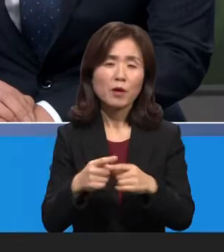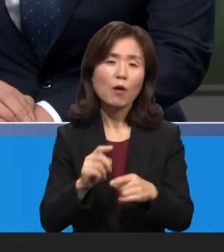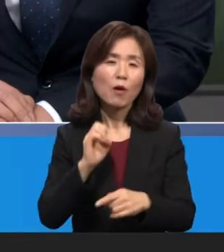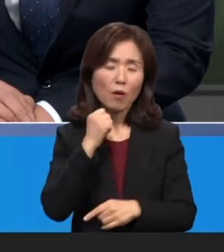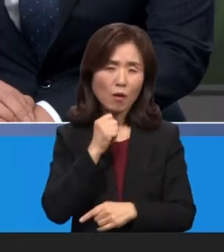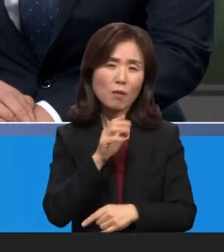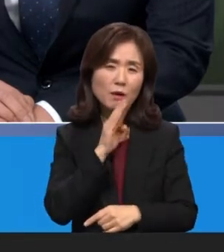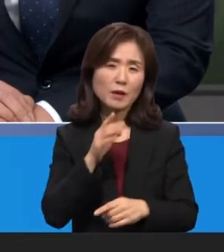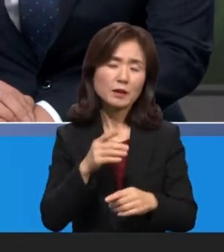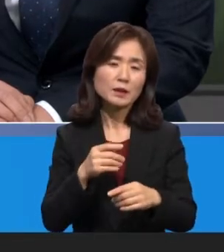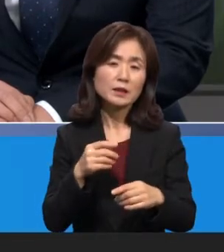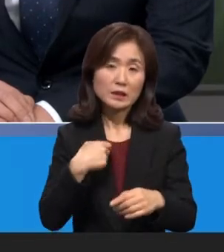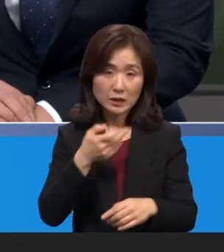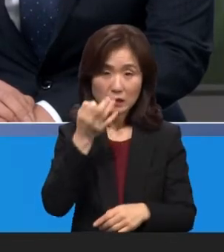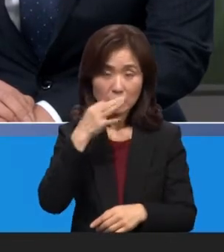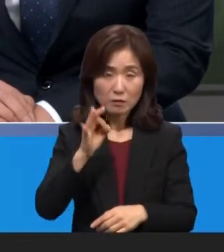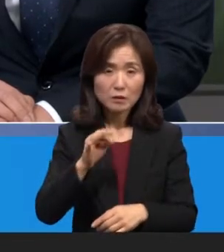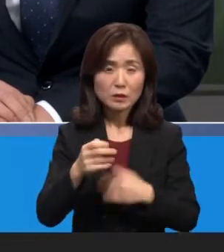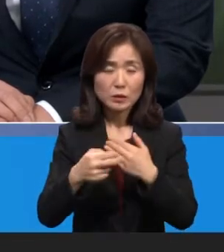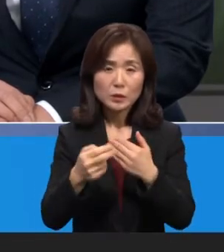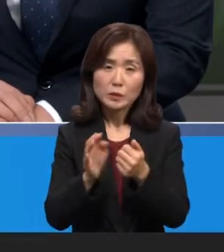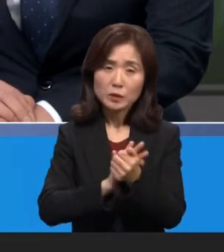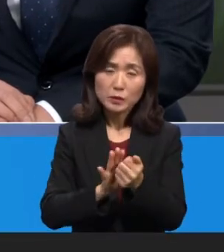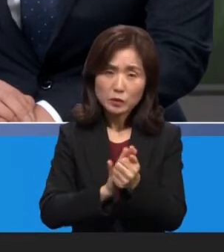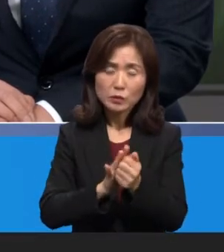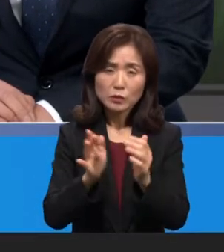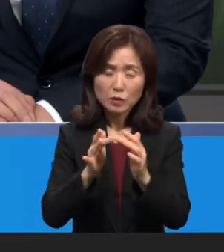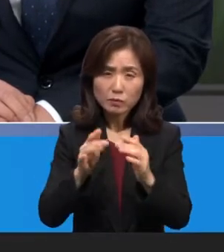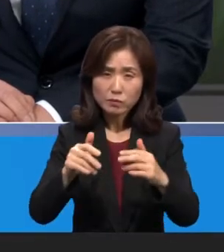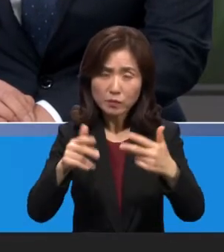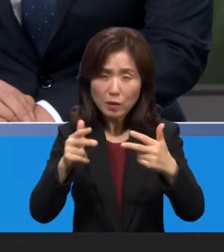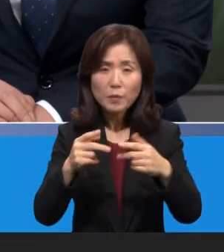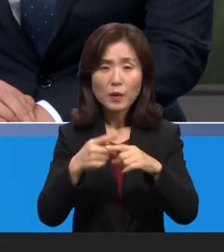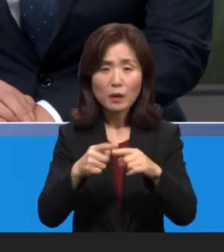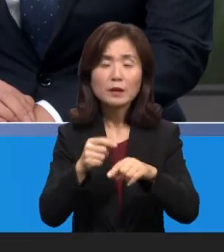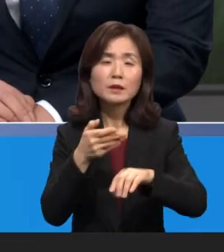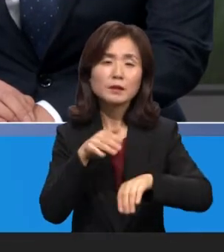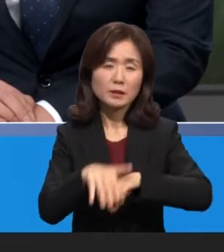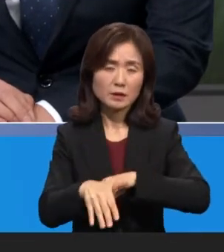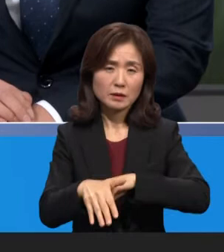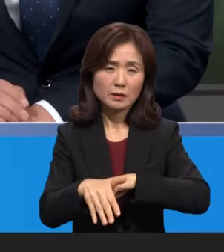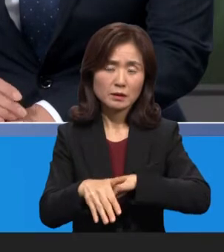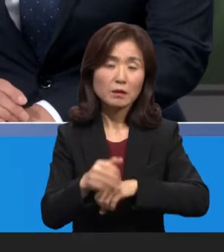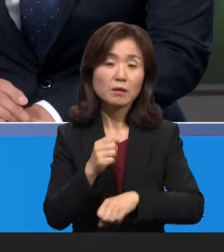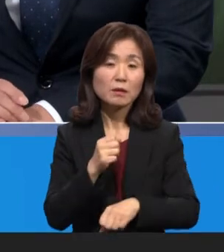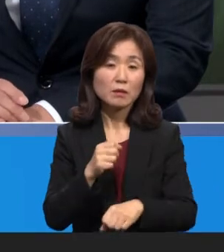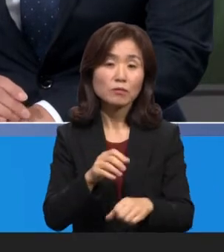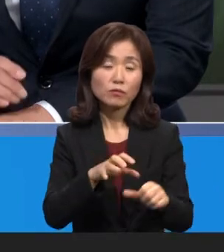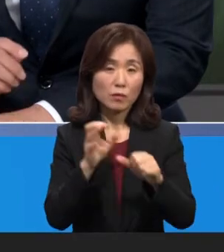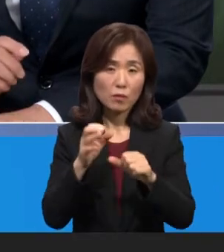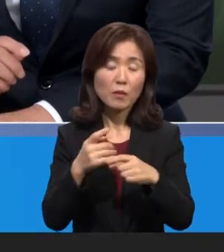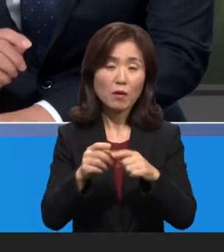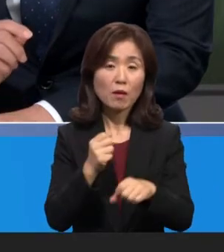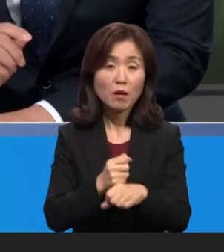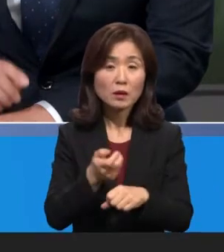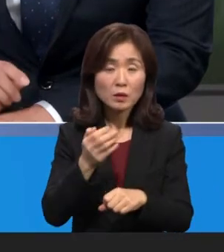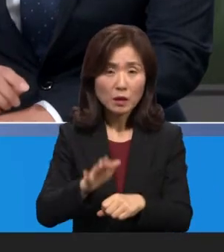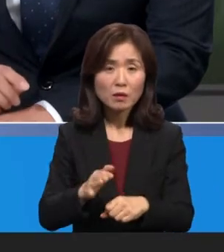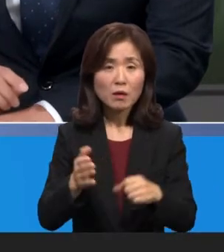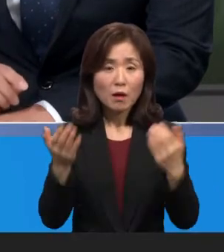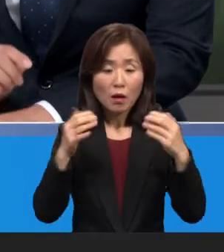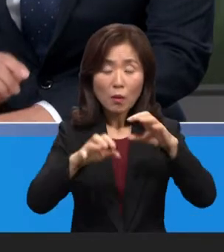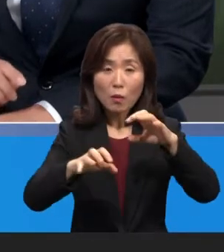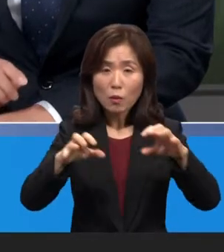의료 서비스나 원격 평가 된 다른 도구를 활용할 수 있게 한 겁니다 하지만 각 기초와 꾼들이 이 지침의 따르지